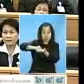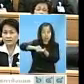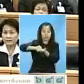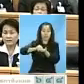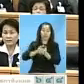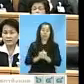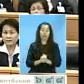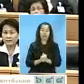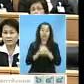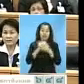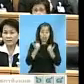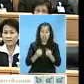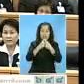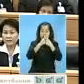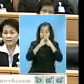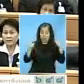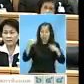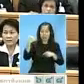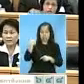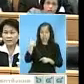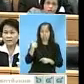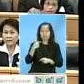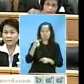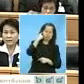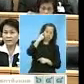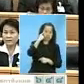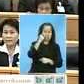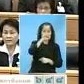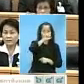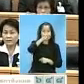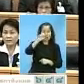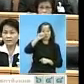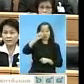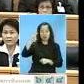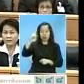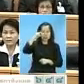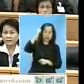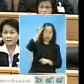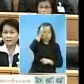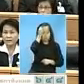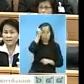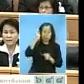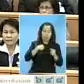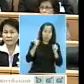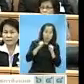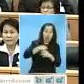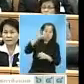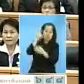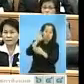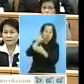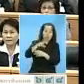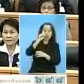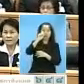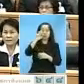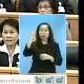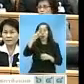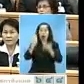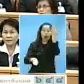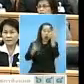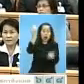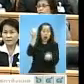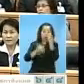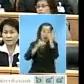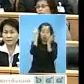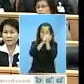ชิกไม่สบายใจเพราะบอกว่าเซ็นเช็คเปล่าเมื่อเซ็นเช็คเปล่าแล้วสสร.จะไปทำอะไรก็ได้โดยเฉพาะอย่างยิ่ง